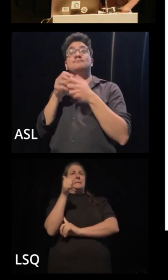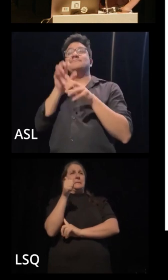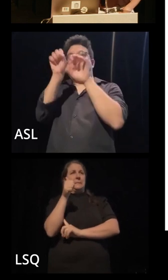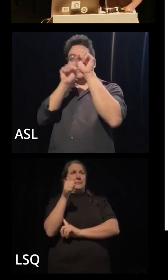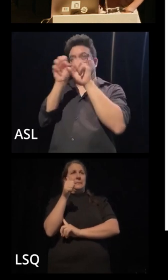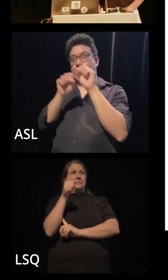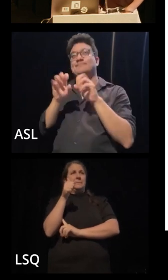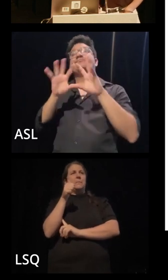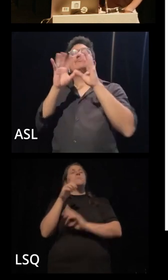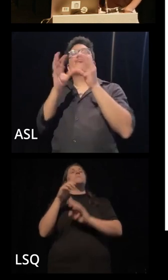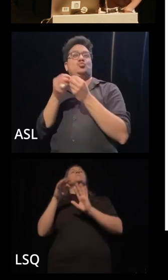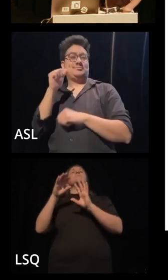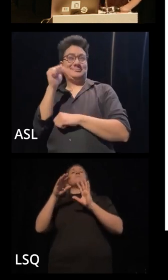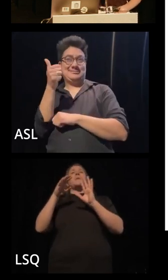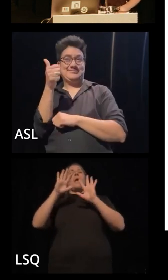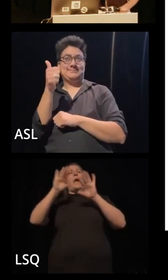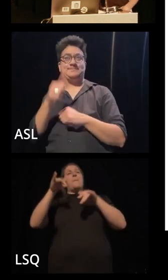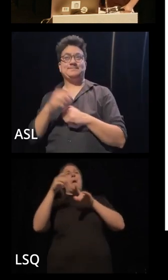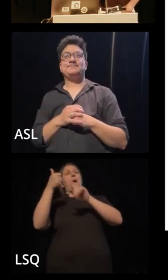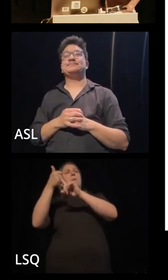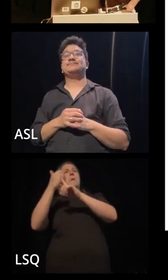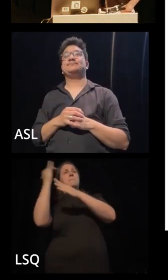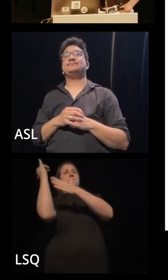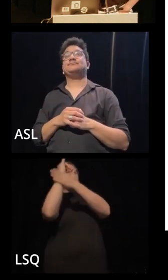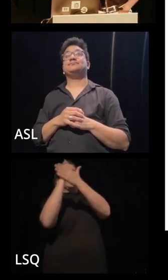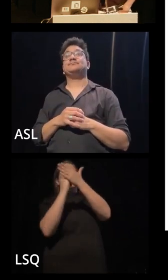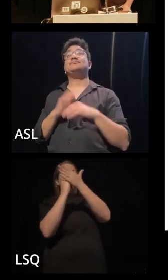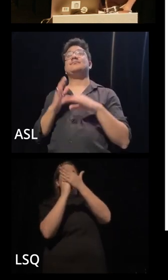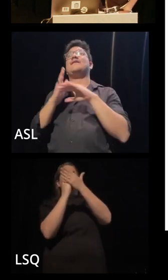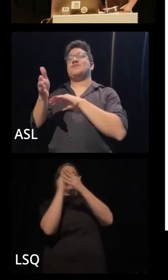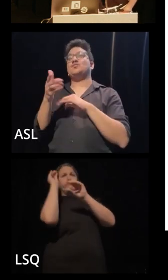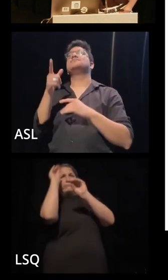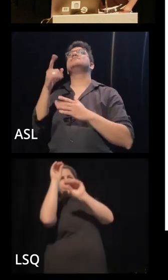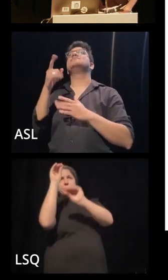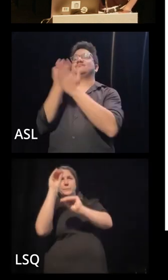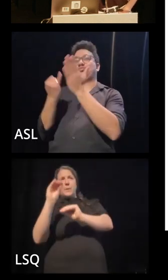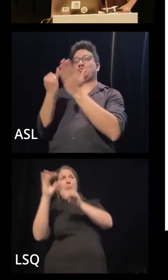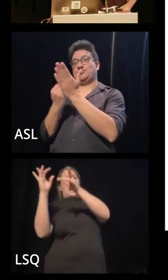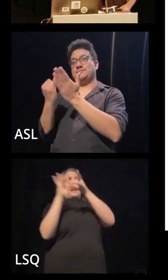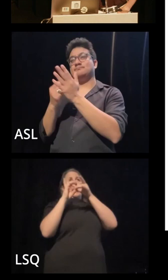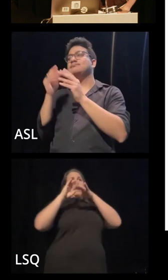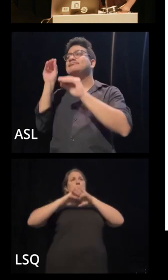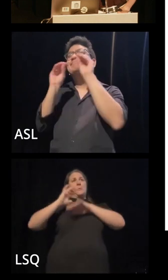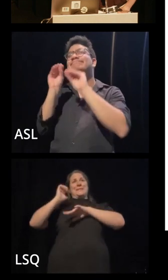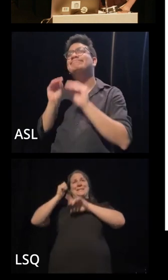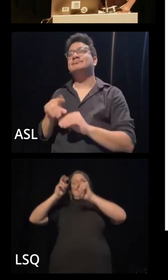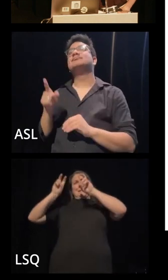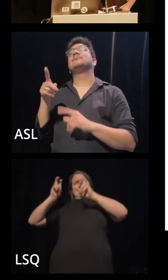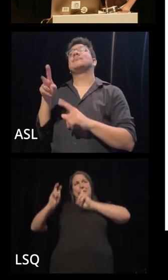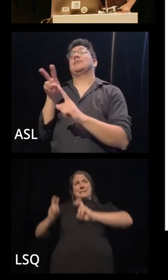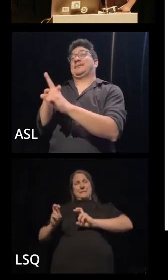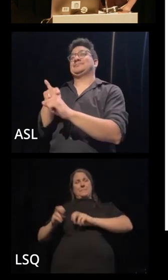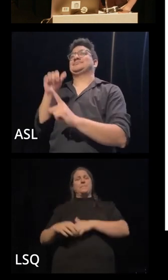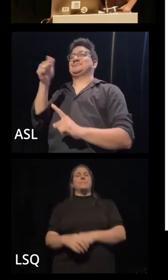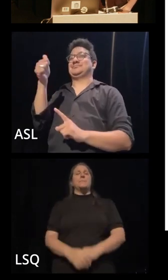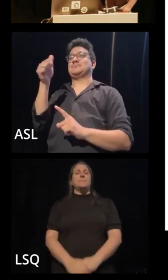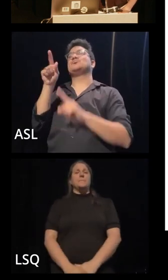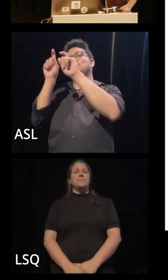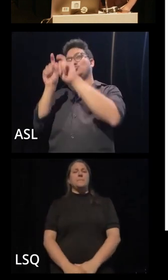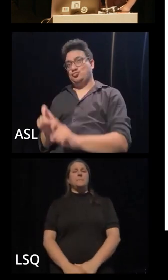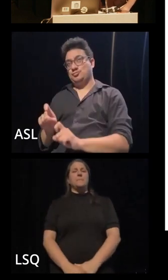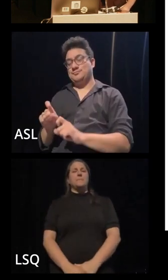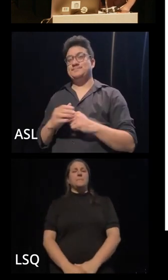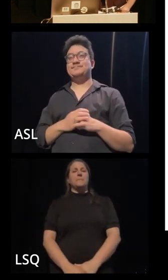soignée, l'incitant à vous la lire. Et l'objectif de la médiation est de